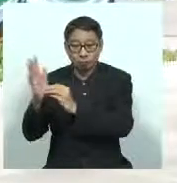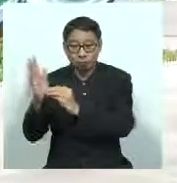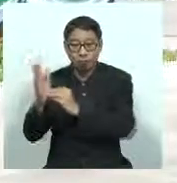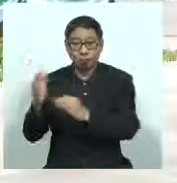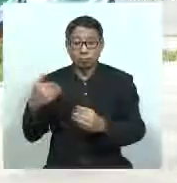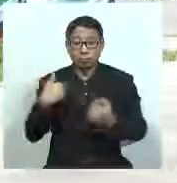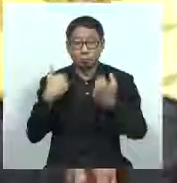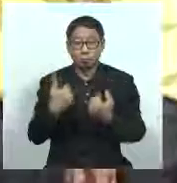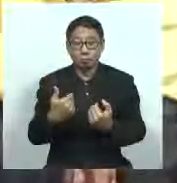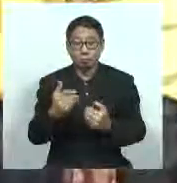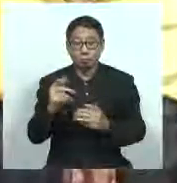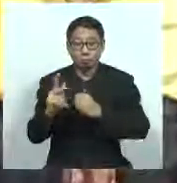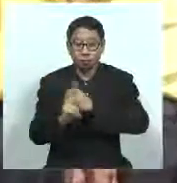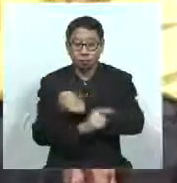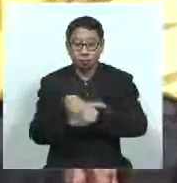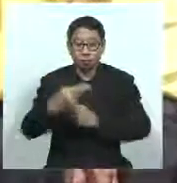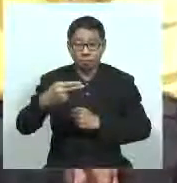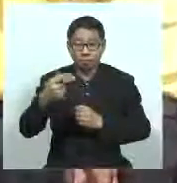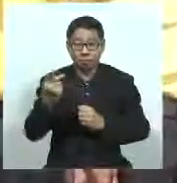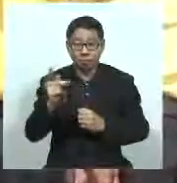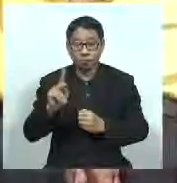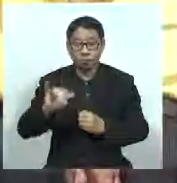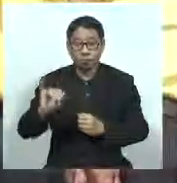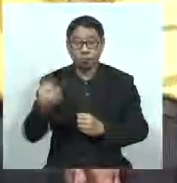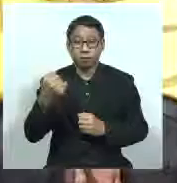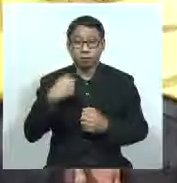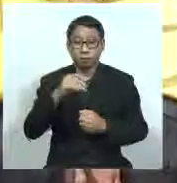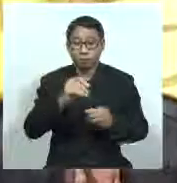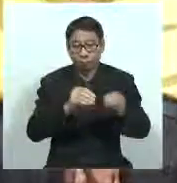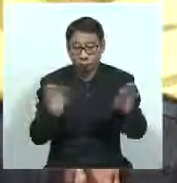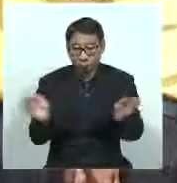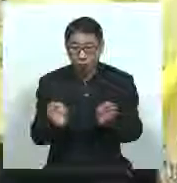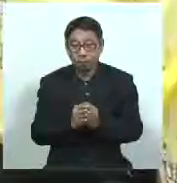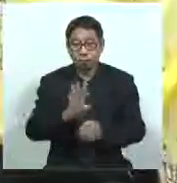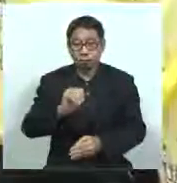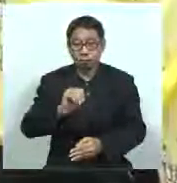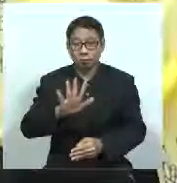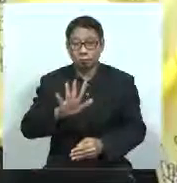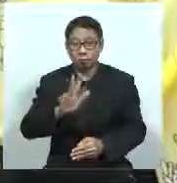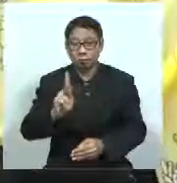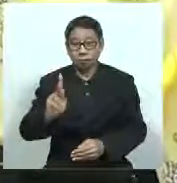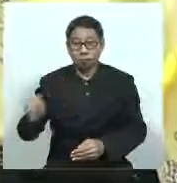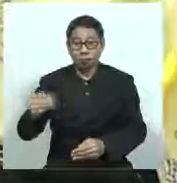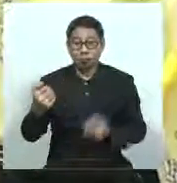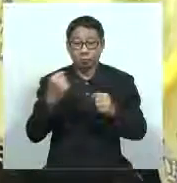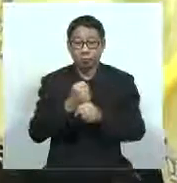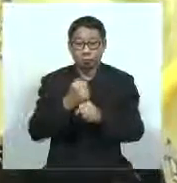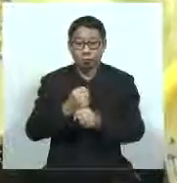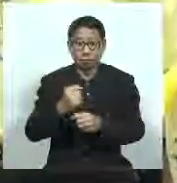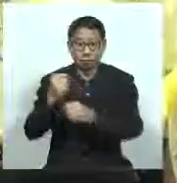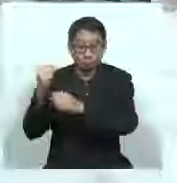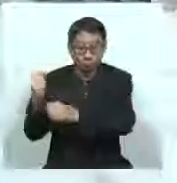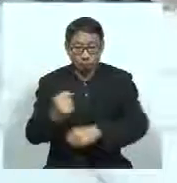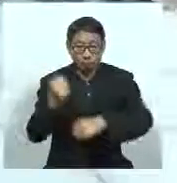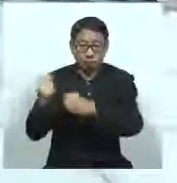มหานครที่เขตหนองจอกรวมระยะทางทั้งสิ้น45กิโลเมตร16โซนไปล้างทำความสะอาดทางเดินทางจัก